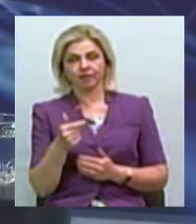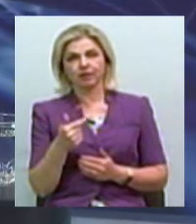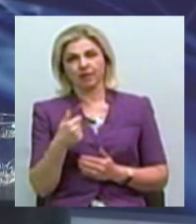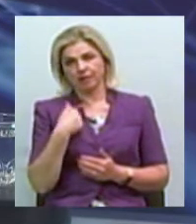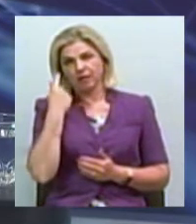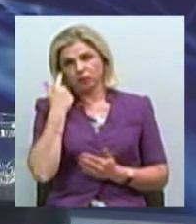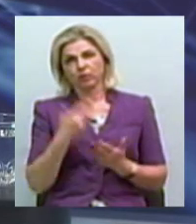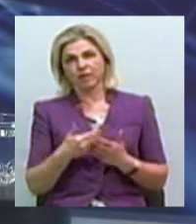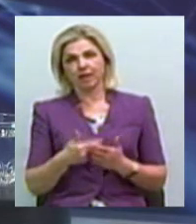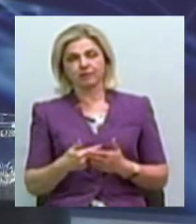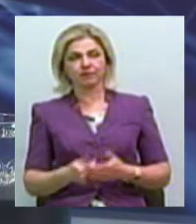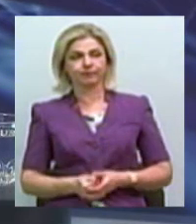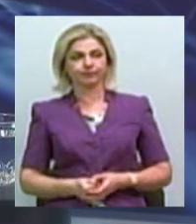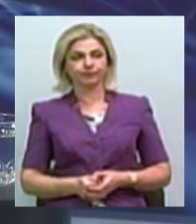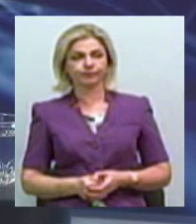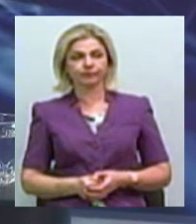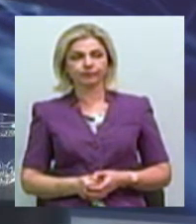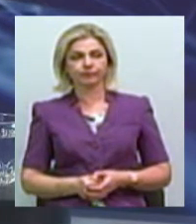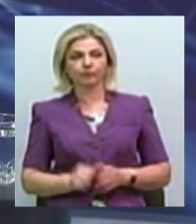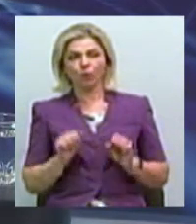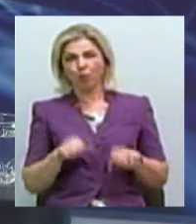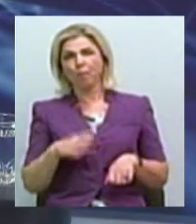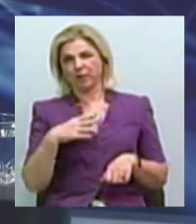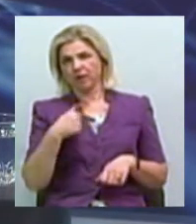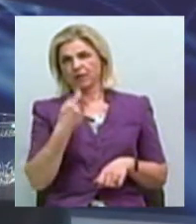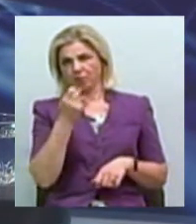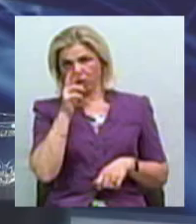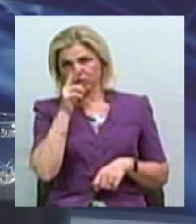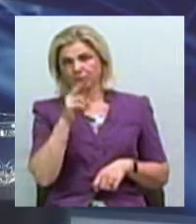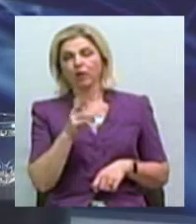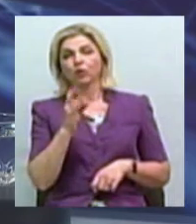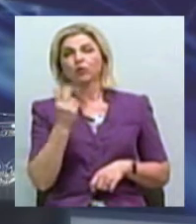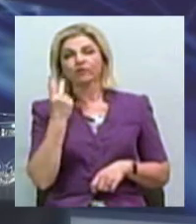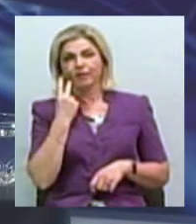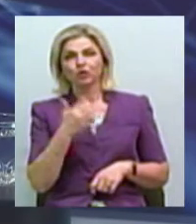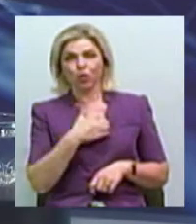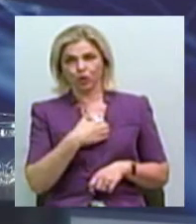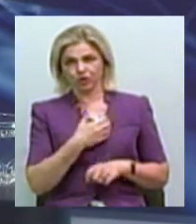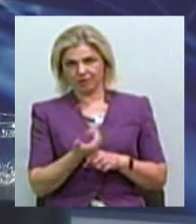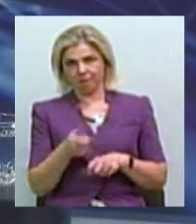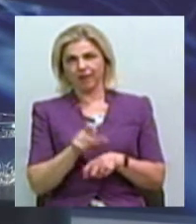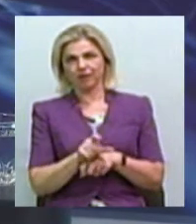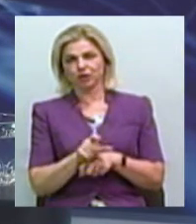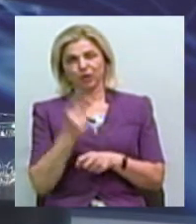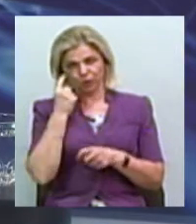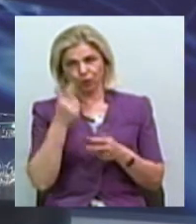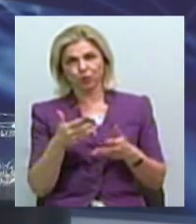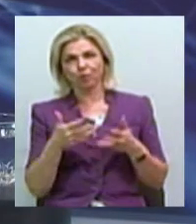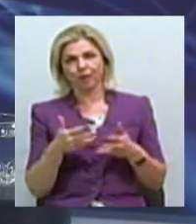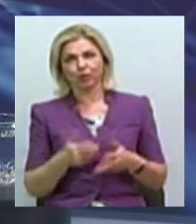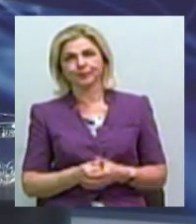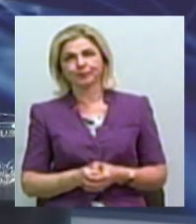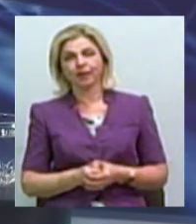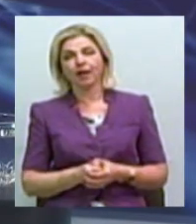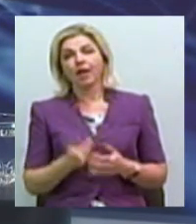здається. Я боюся помилитися, здається так. Але завжди хочеться більше, зрозуміло. Тому що,